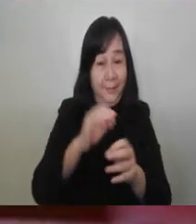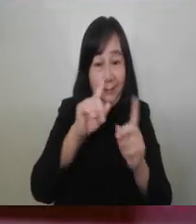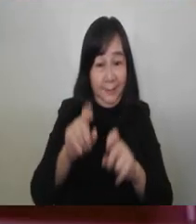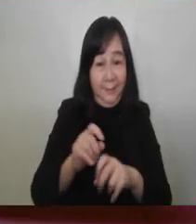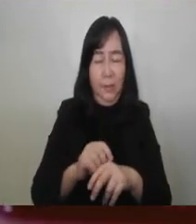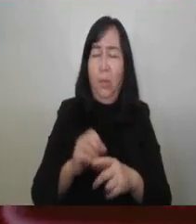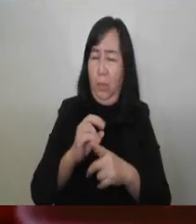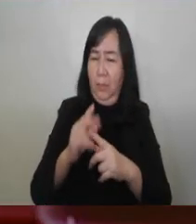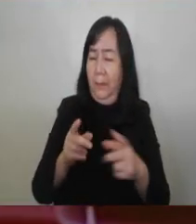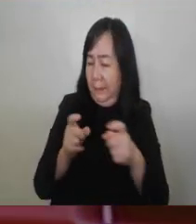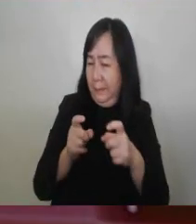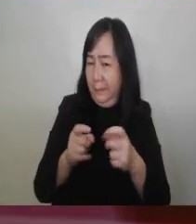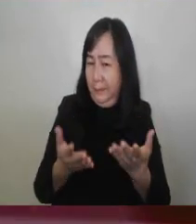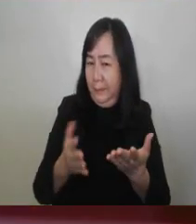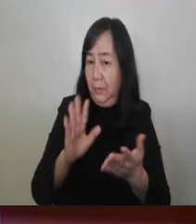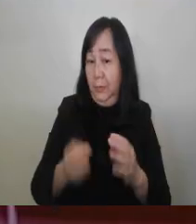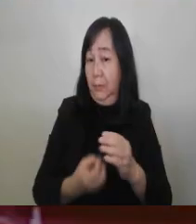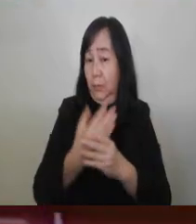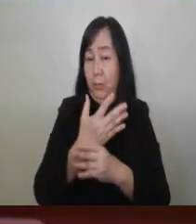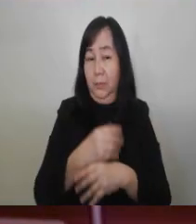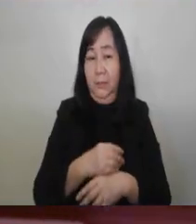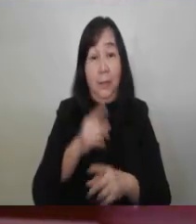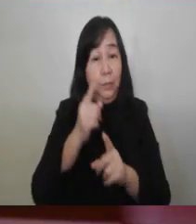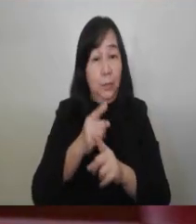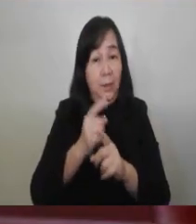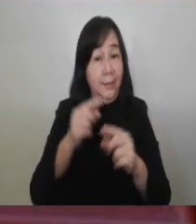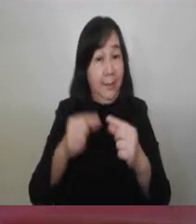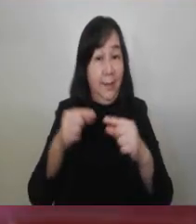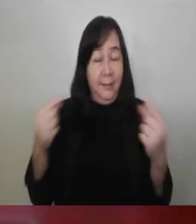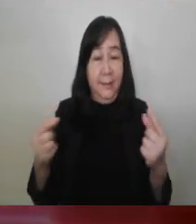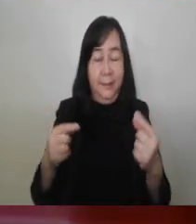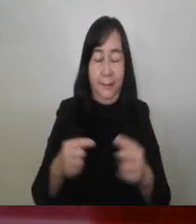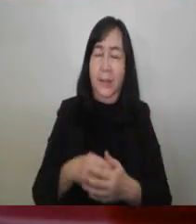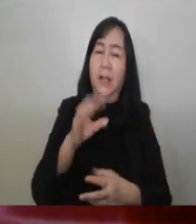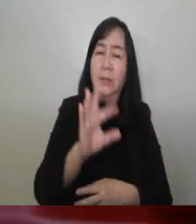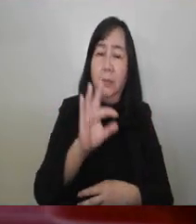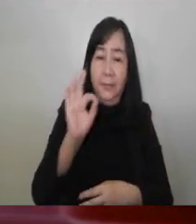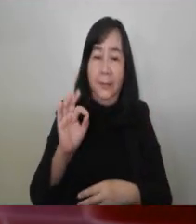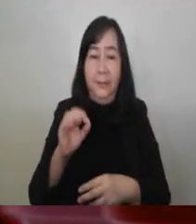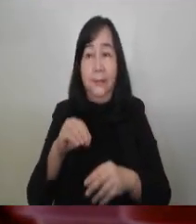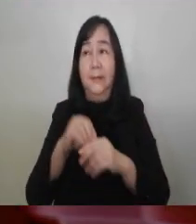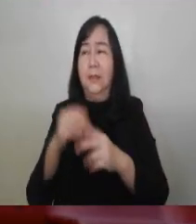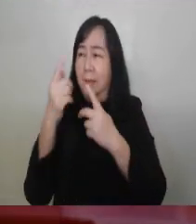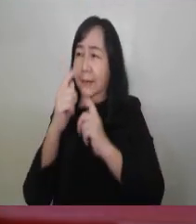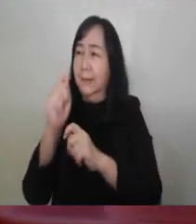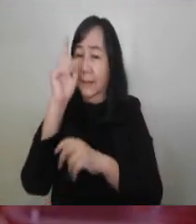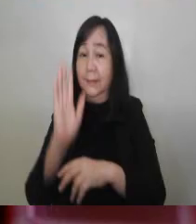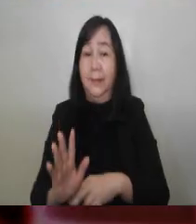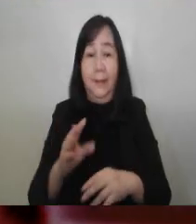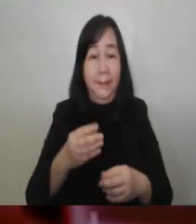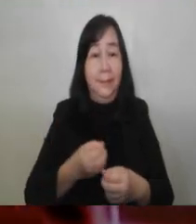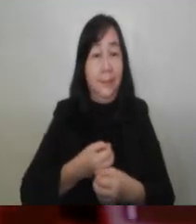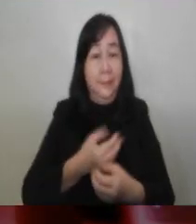iyong pananampalataya, kapatid? O pinipigilan mo ang iyong paglago? Ang tunay na kadakilaan ay matatagpuan